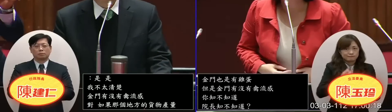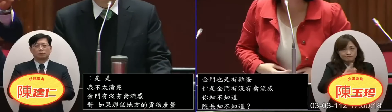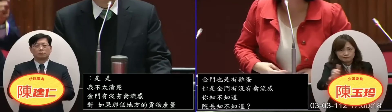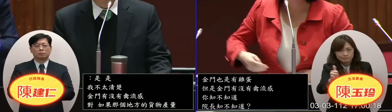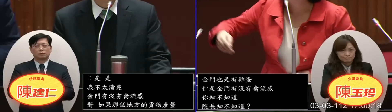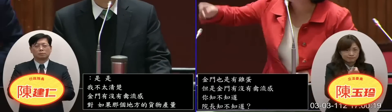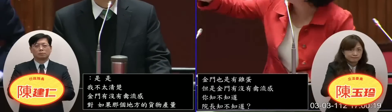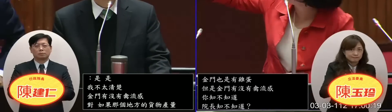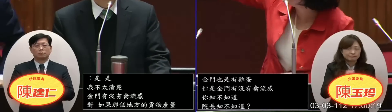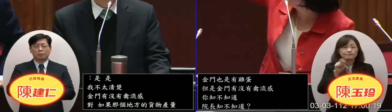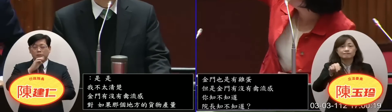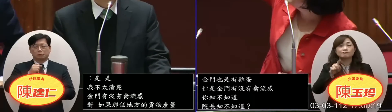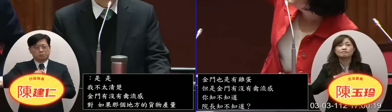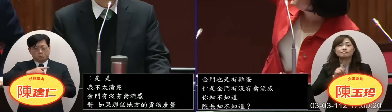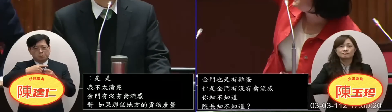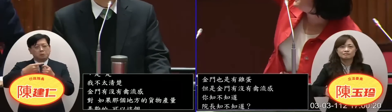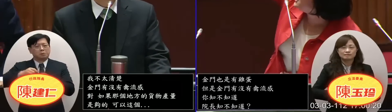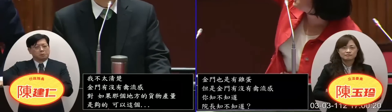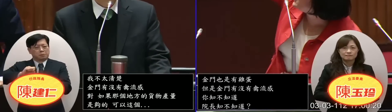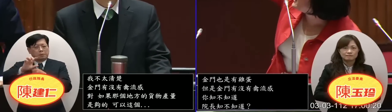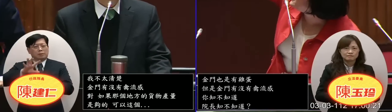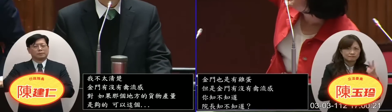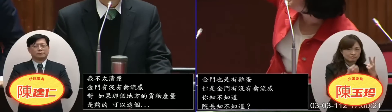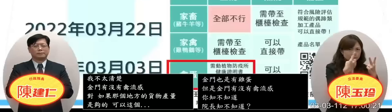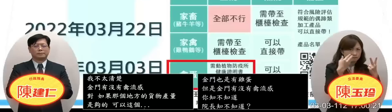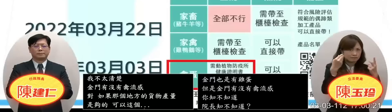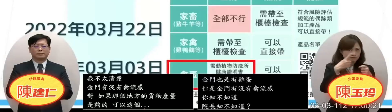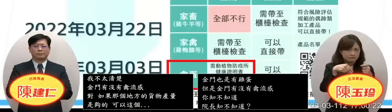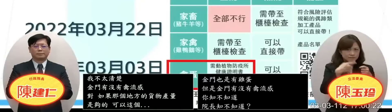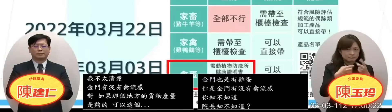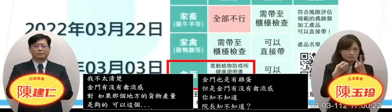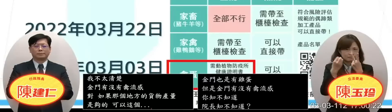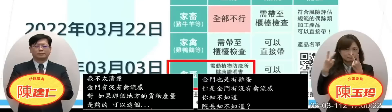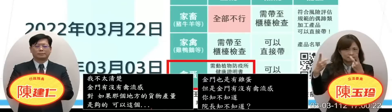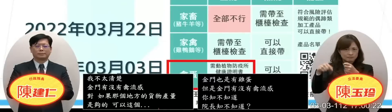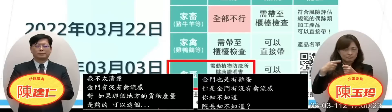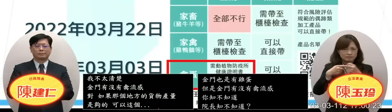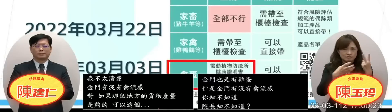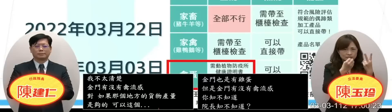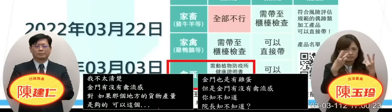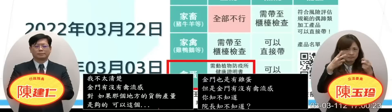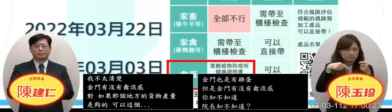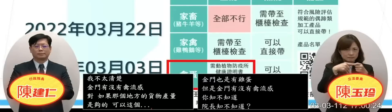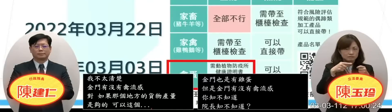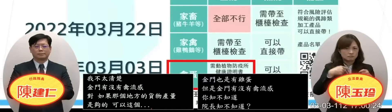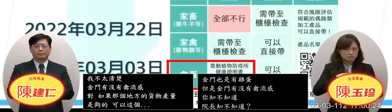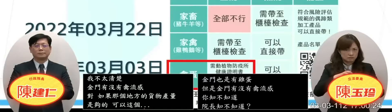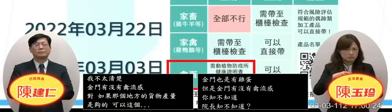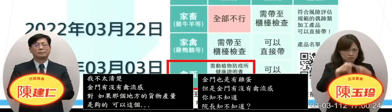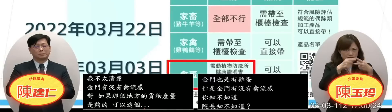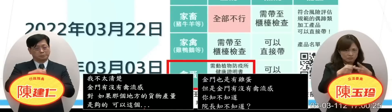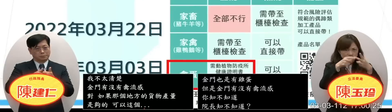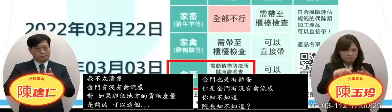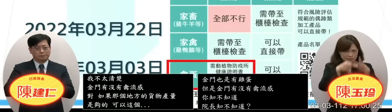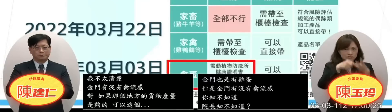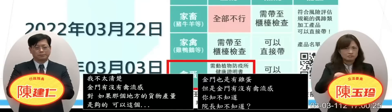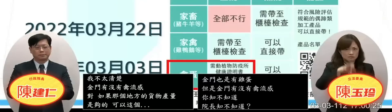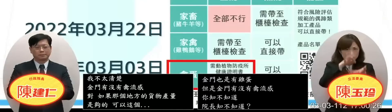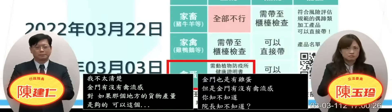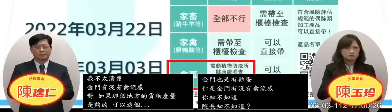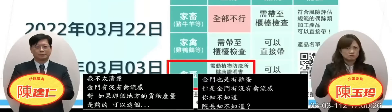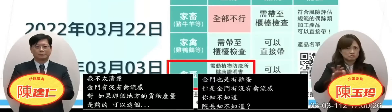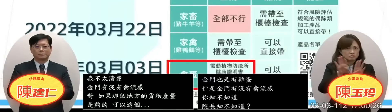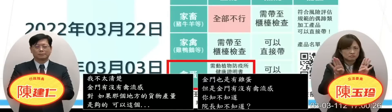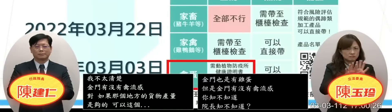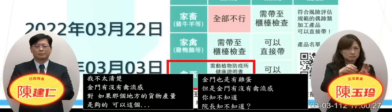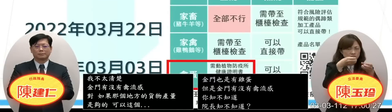你看我们有逐年的在做调整。 2019年、2022年、2023是今年第三次讲哈。 所以 金门的鸡蛋